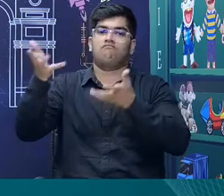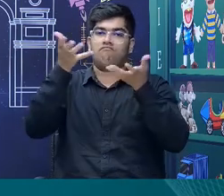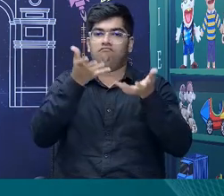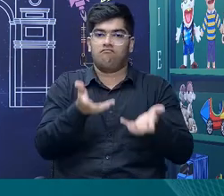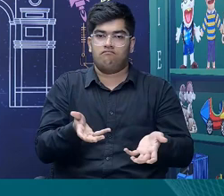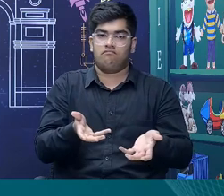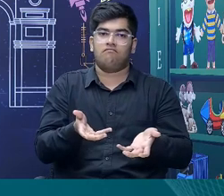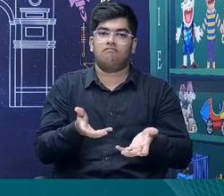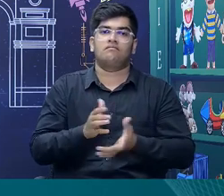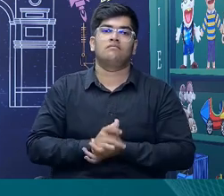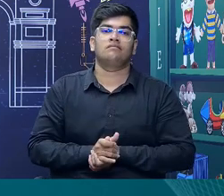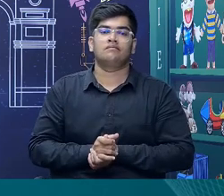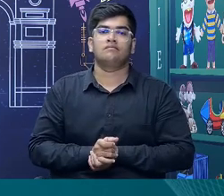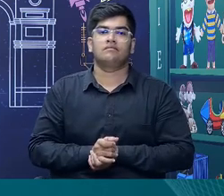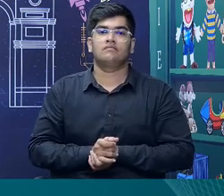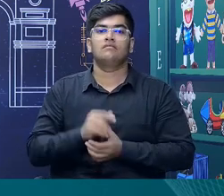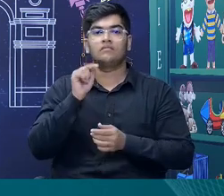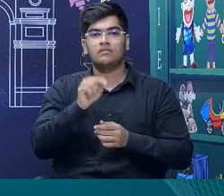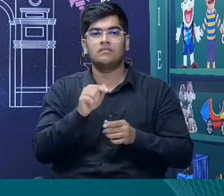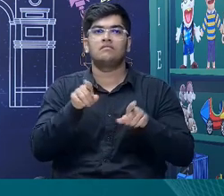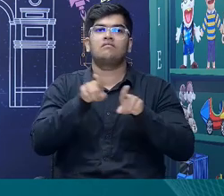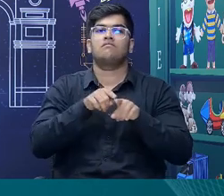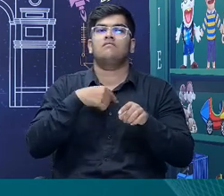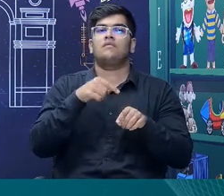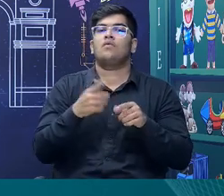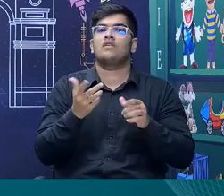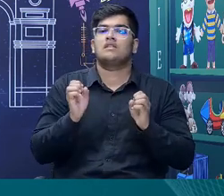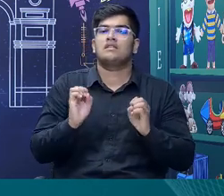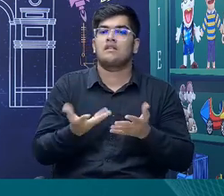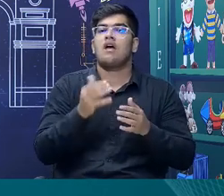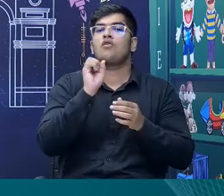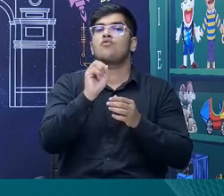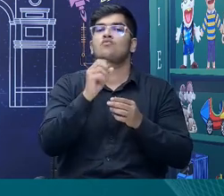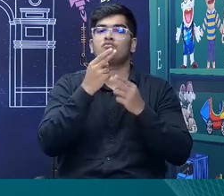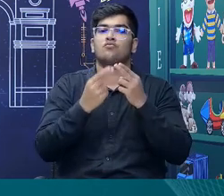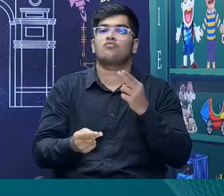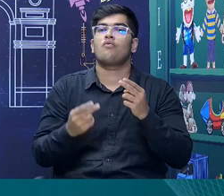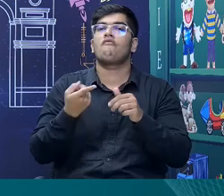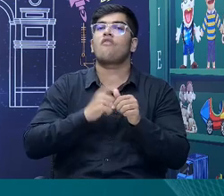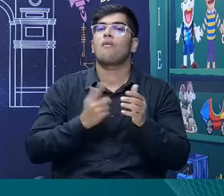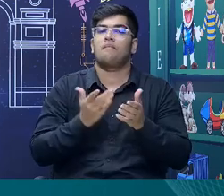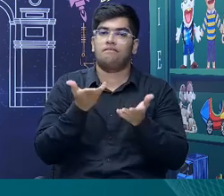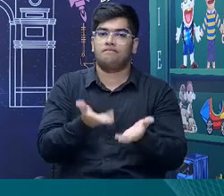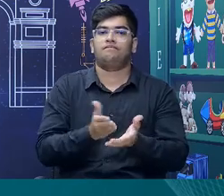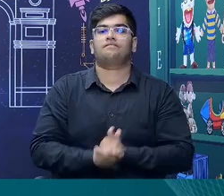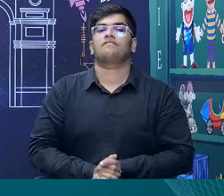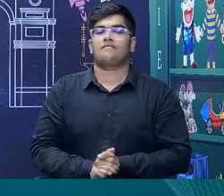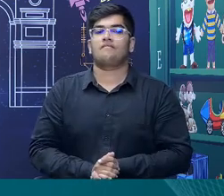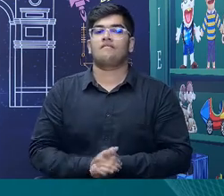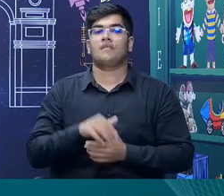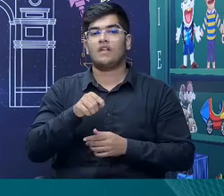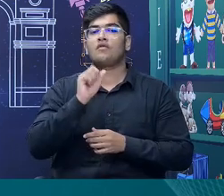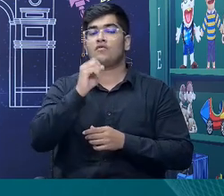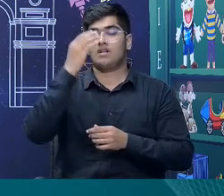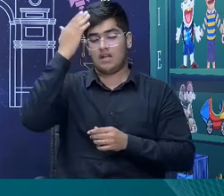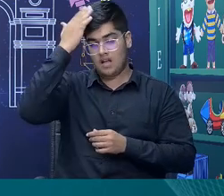सर लगा देते हैं तो यहां से हम देखते हैं की गणेश जी का ओरिजन ऐसे हुआ तो इसलिए उनका सर जो